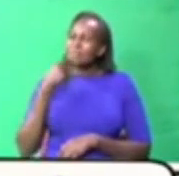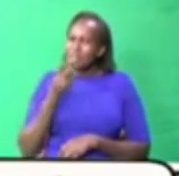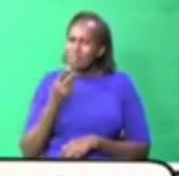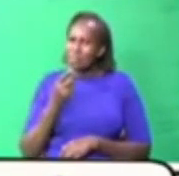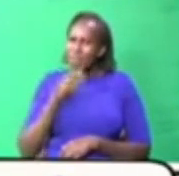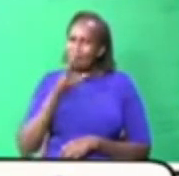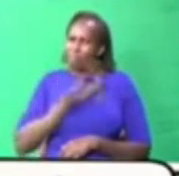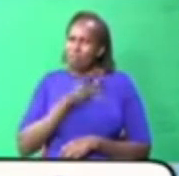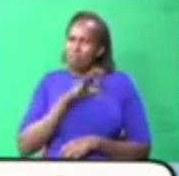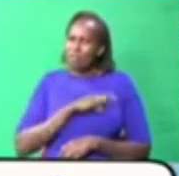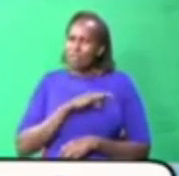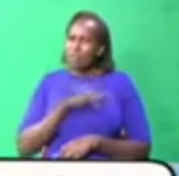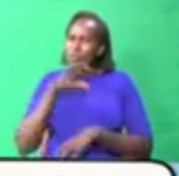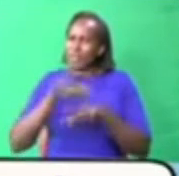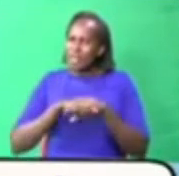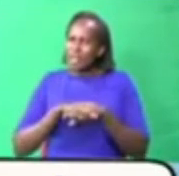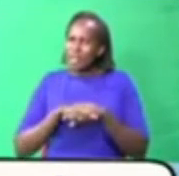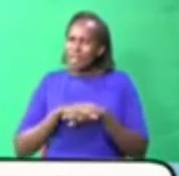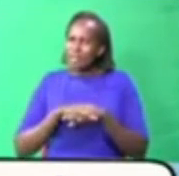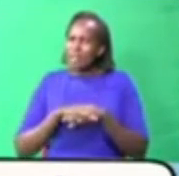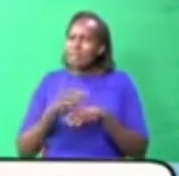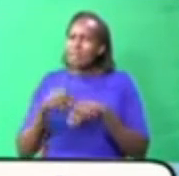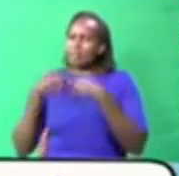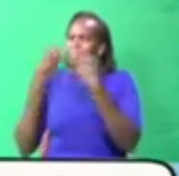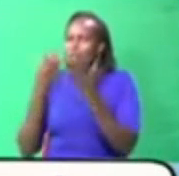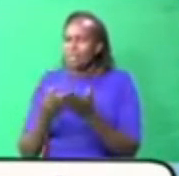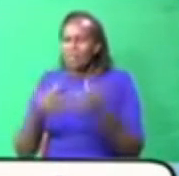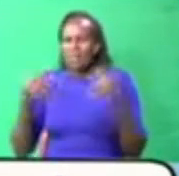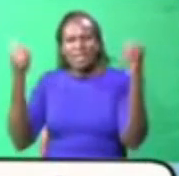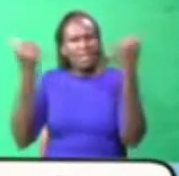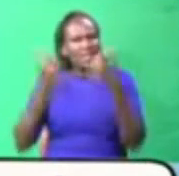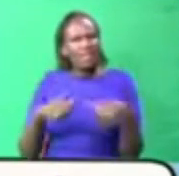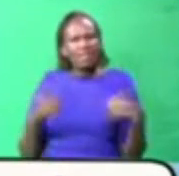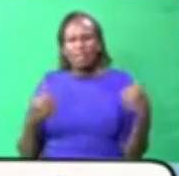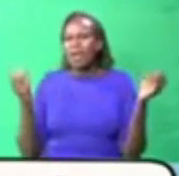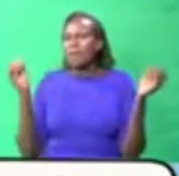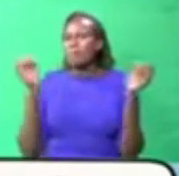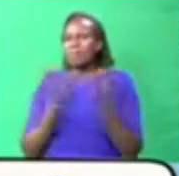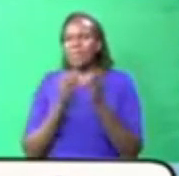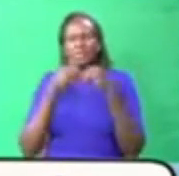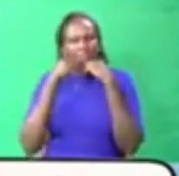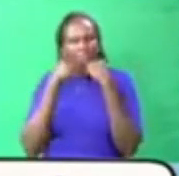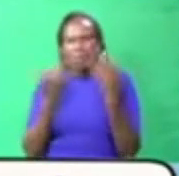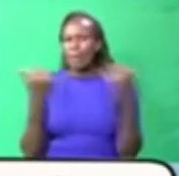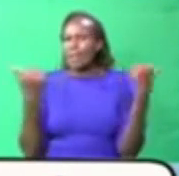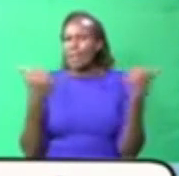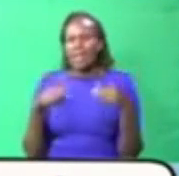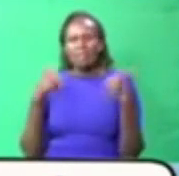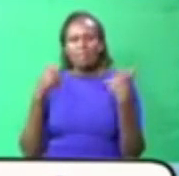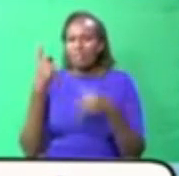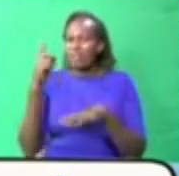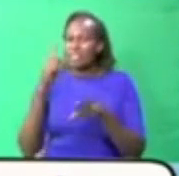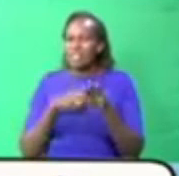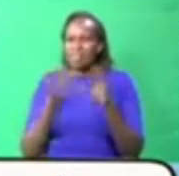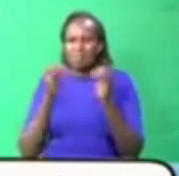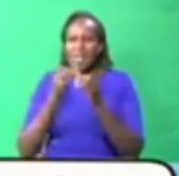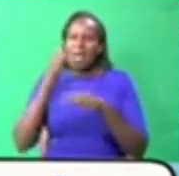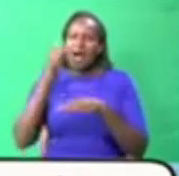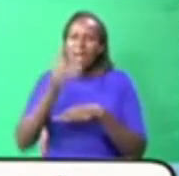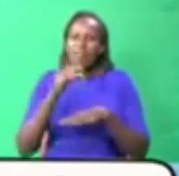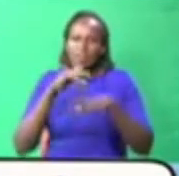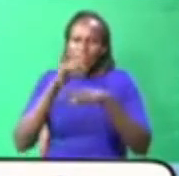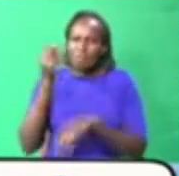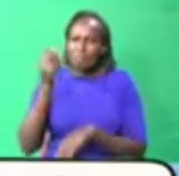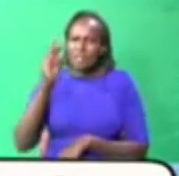nimemake kwa hii biashara nikutumie. I've never met that person. Atuko tumekutana, tulikutana naye mara ya kwanza baada ya kutuma ile pesa kwa